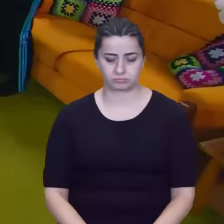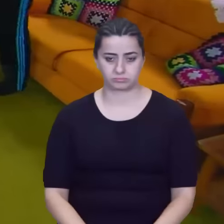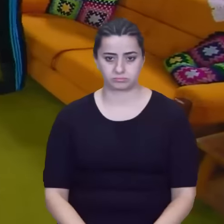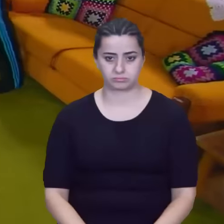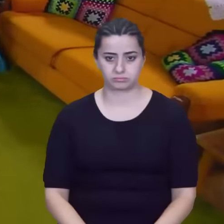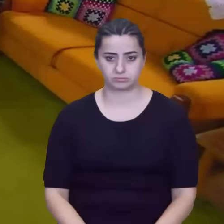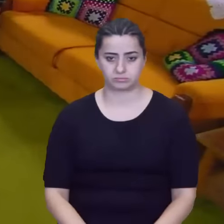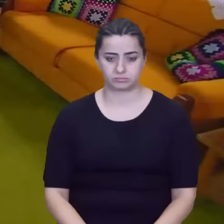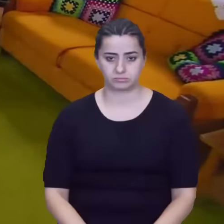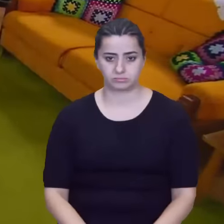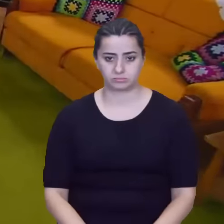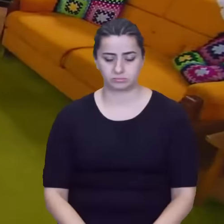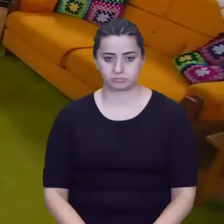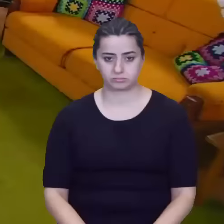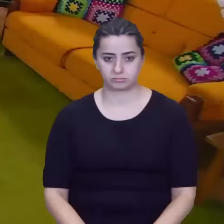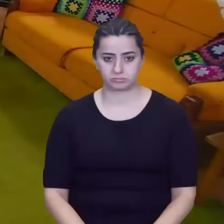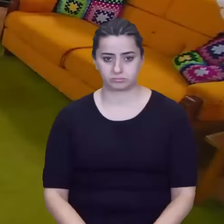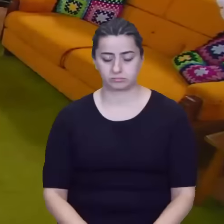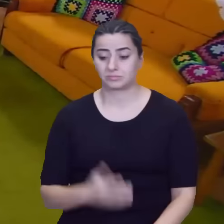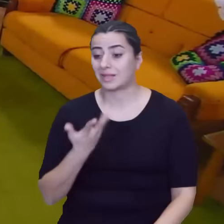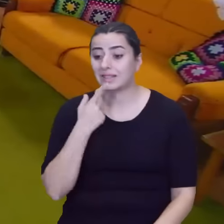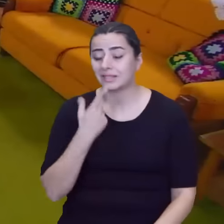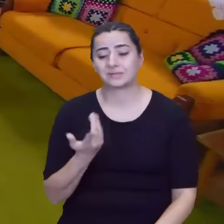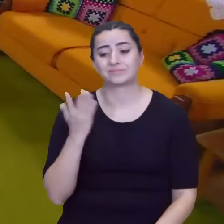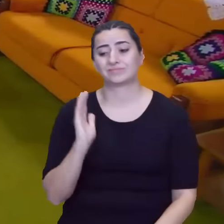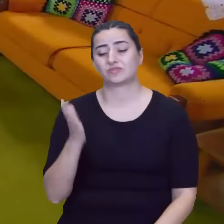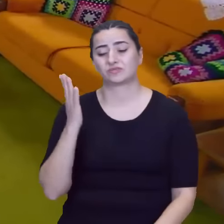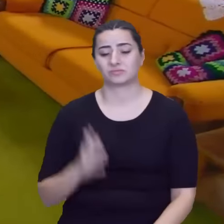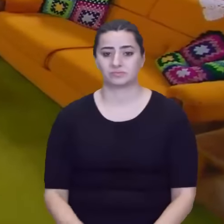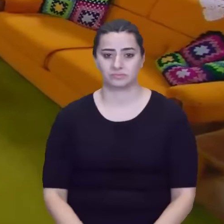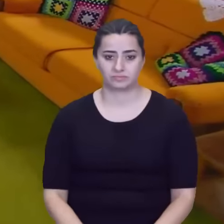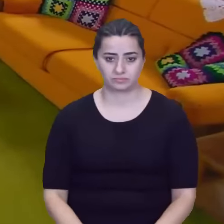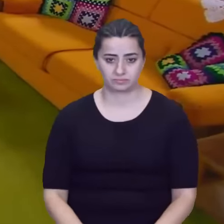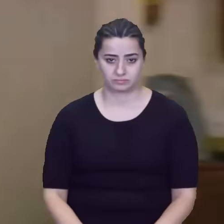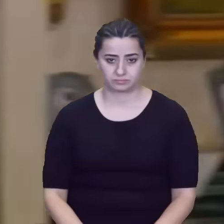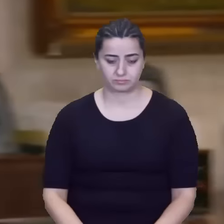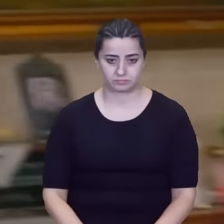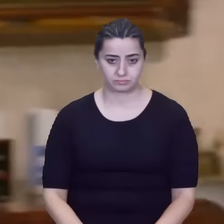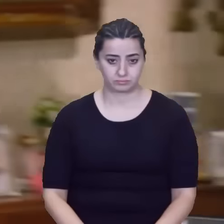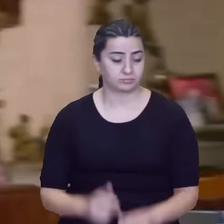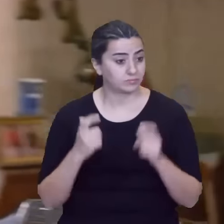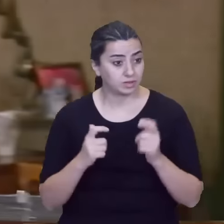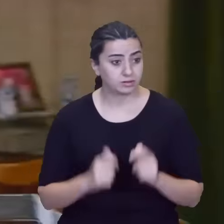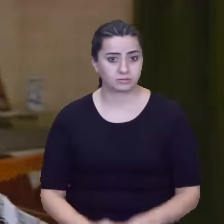kafese dolanıyor. Ne diyeyim yani, ben de ağır. Nereye şimdi?